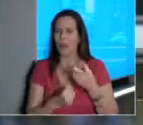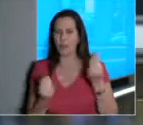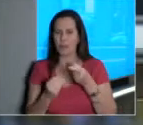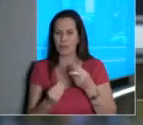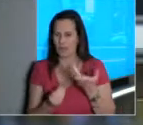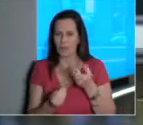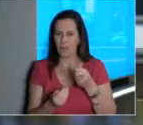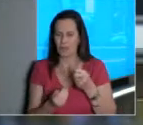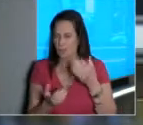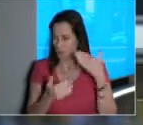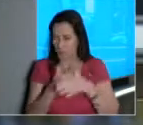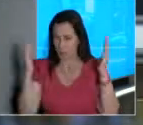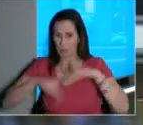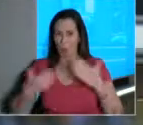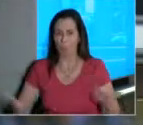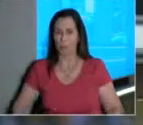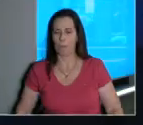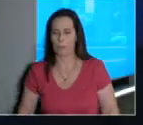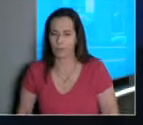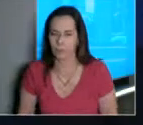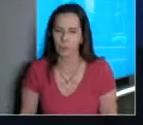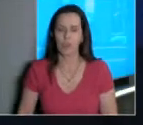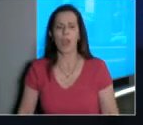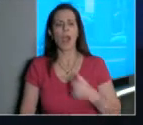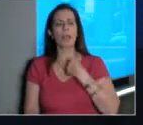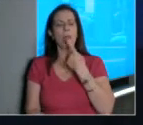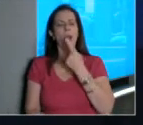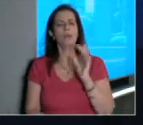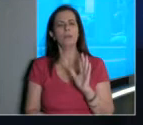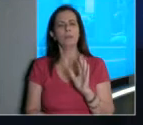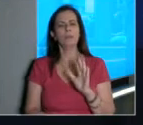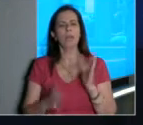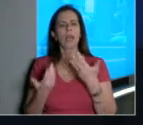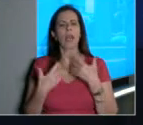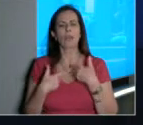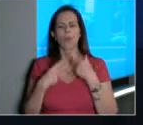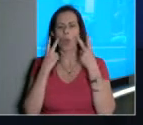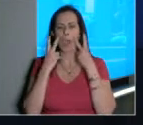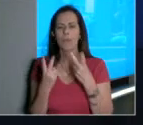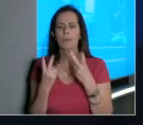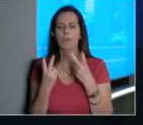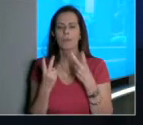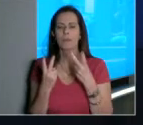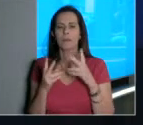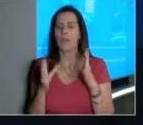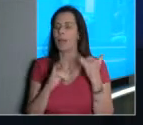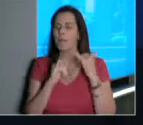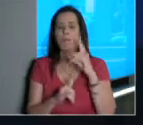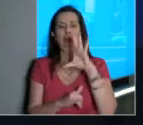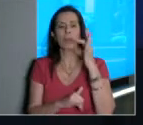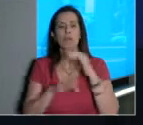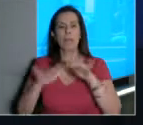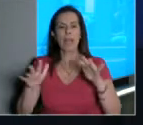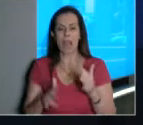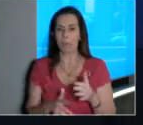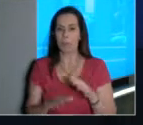דברים האלה הרי התמוטטו בשנים הקרובות. אז באתי ואמרתי, באנו ואמרנו בעצם איך אנחנו מסתכלים על זה במקרו, איך מביאים 150